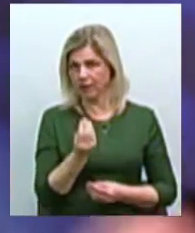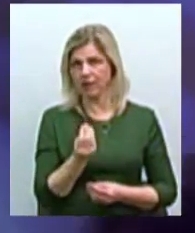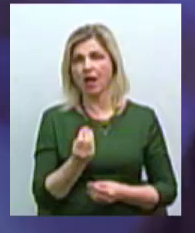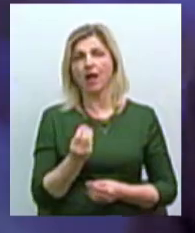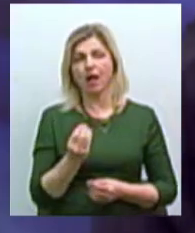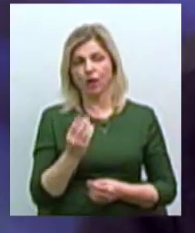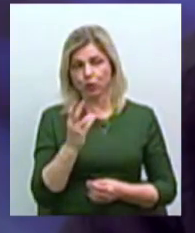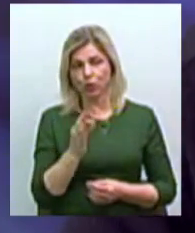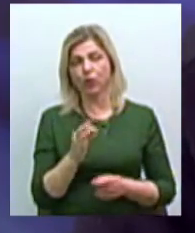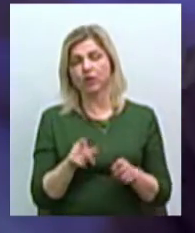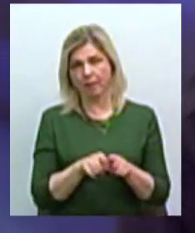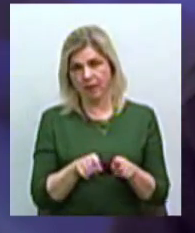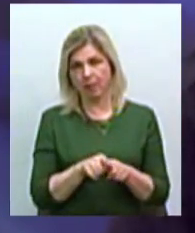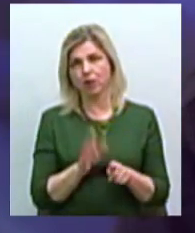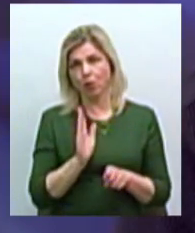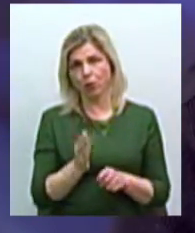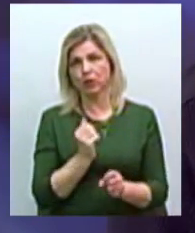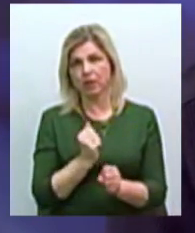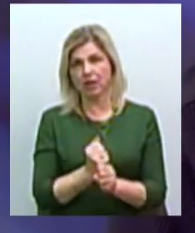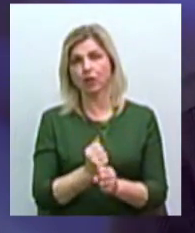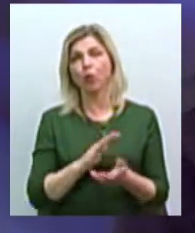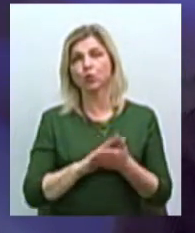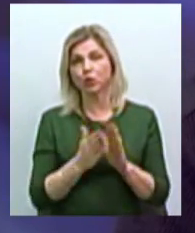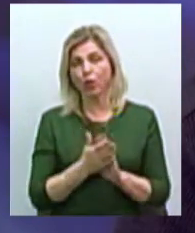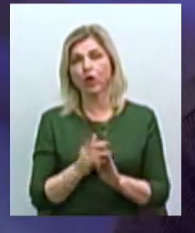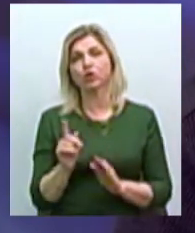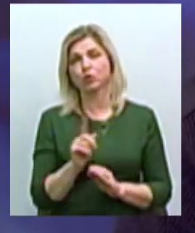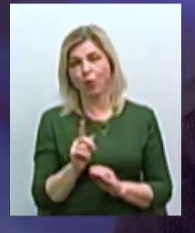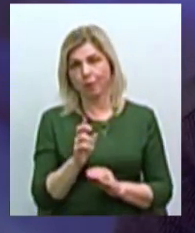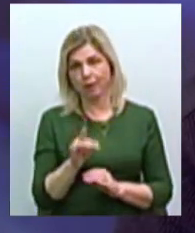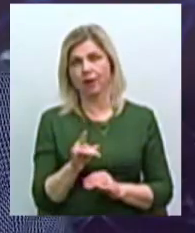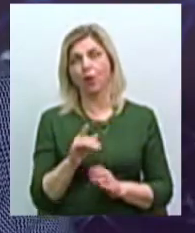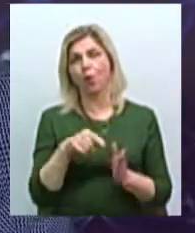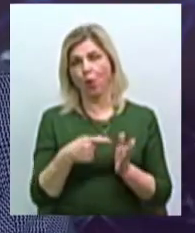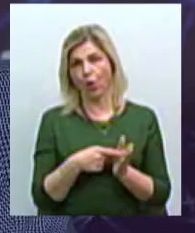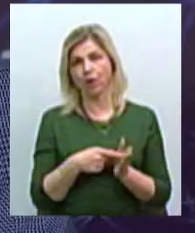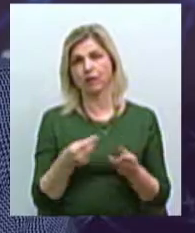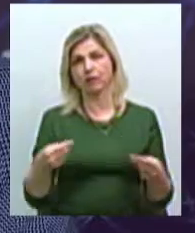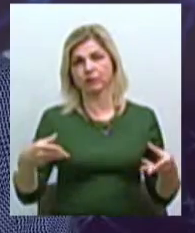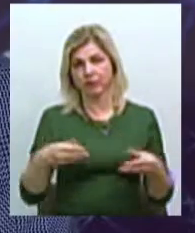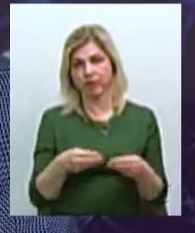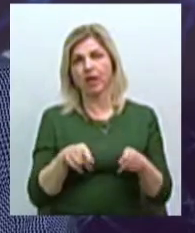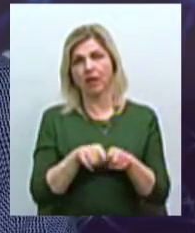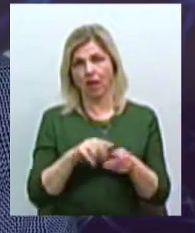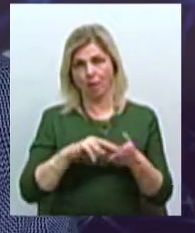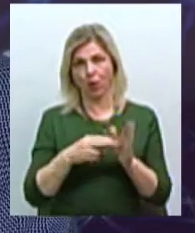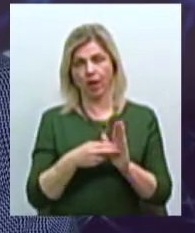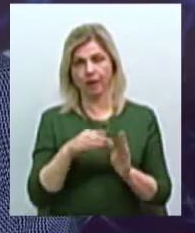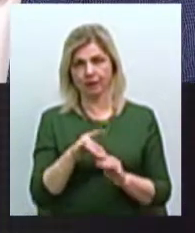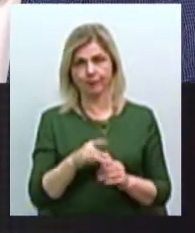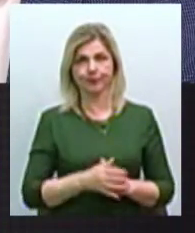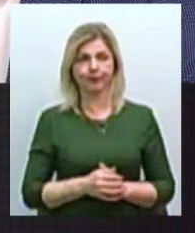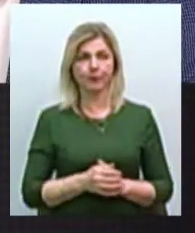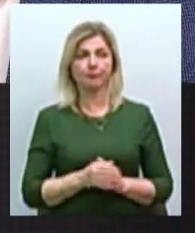экономическую, но и тем не менее мы будем создавать условия, при которых город будет софинансировать такие проекты. А можете